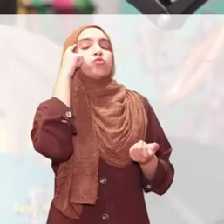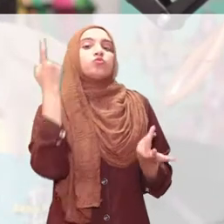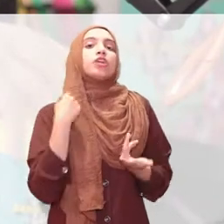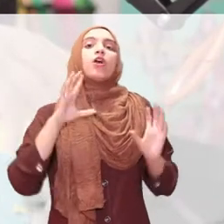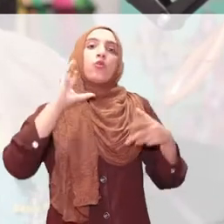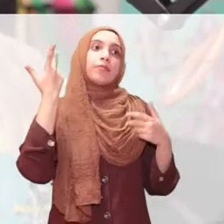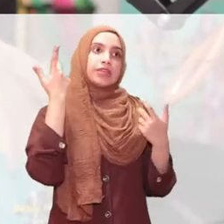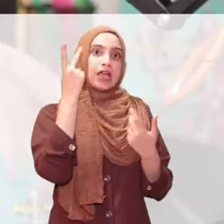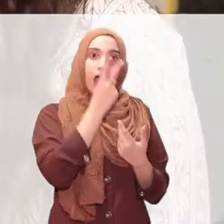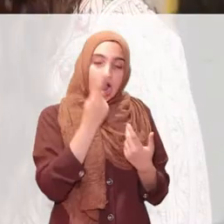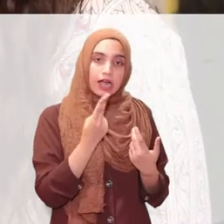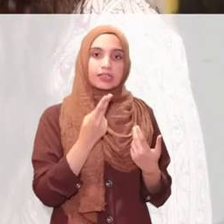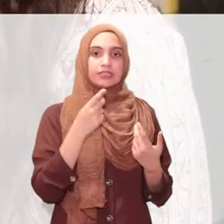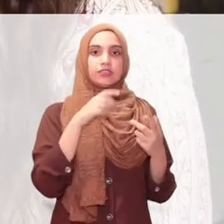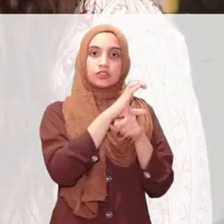दायित्व